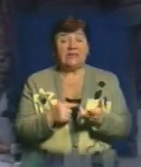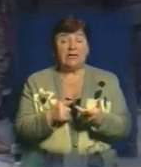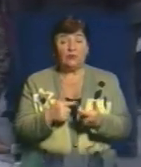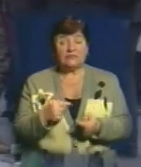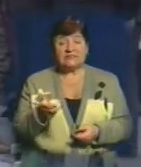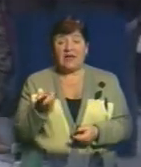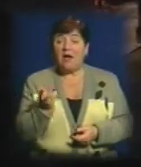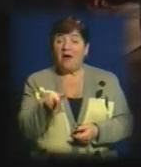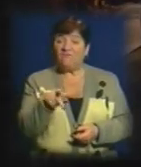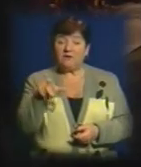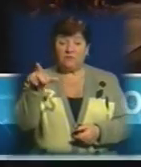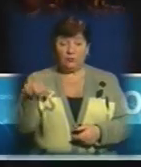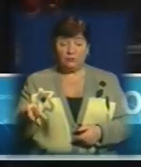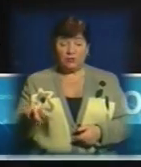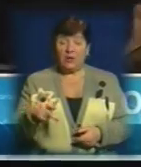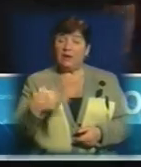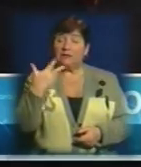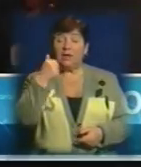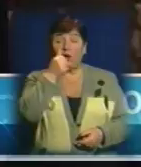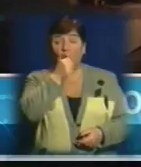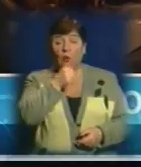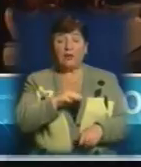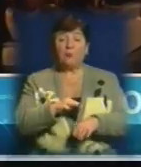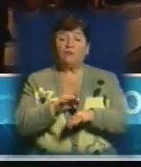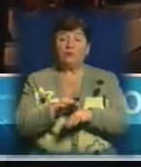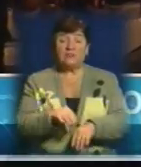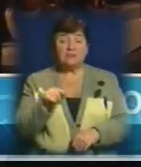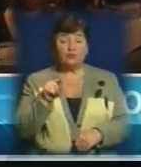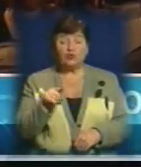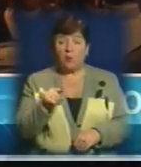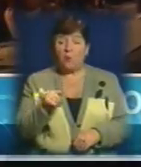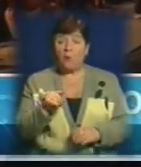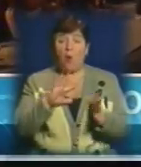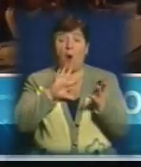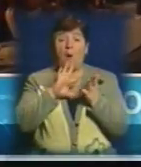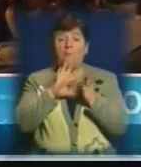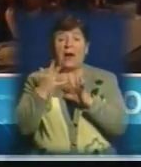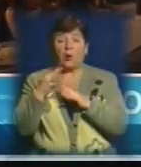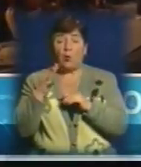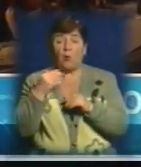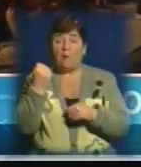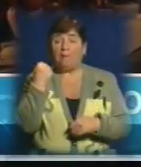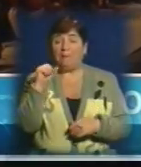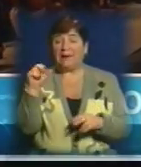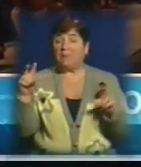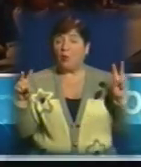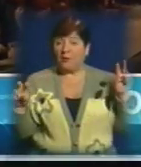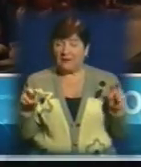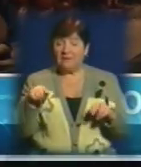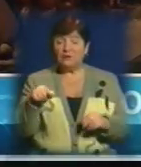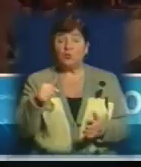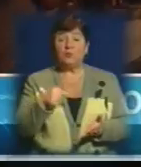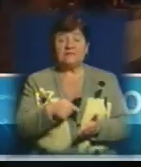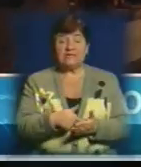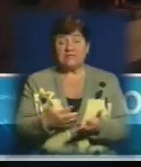каже організатор. 3 роки поспіль він проводиться в цьому парку «Перемога», спеціально облаштованому містечку. Цього